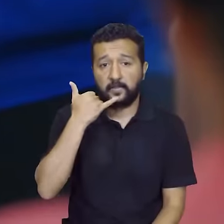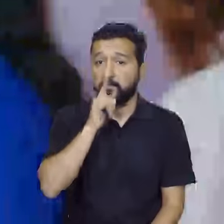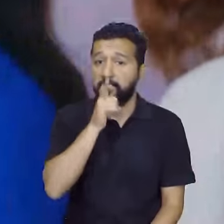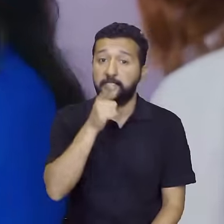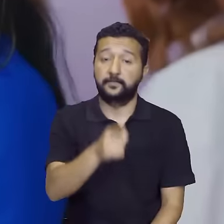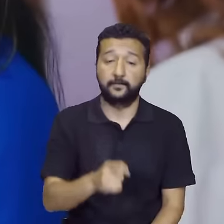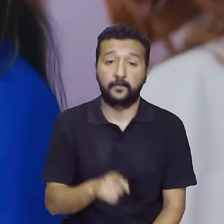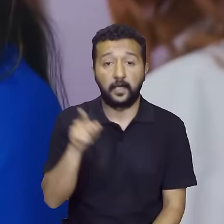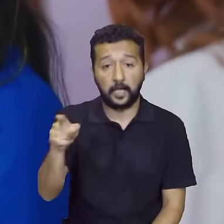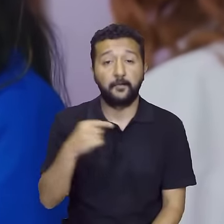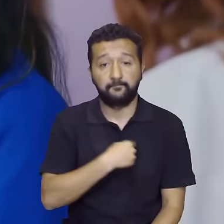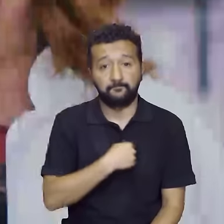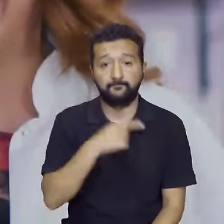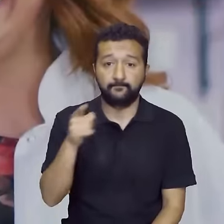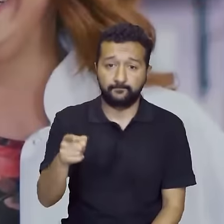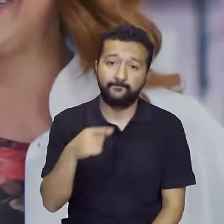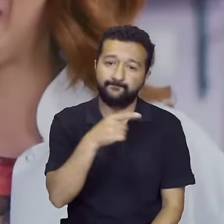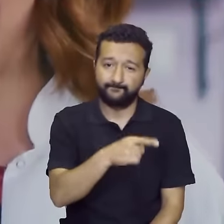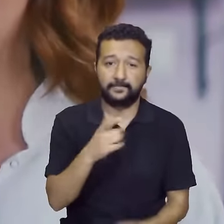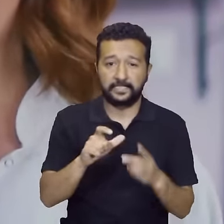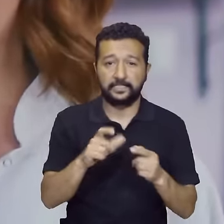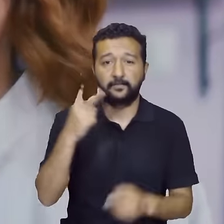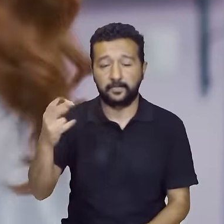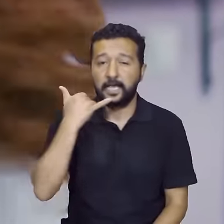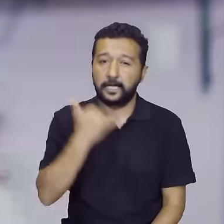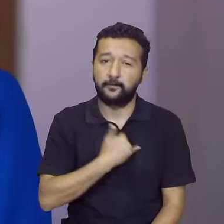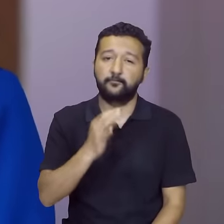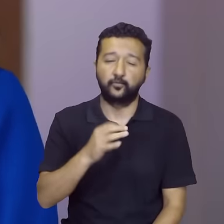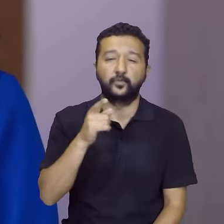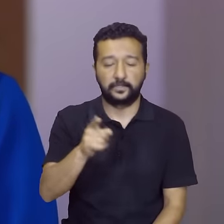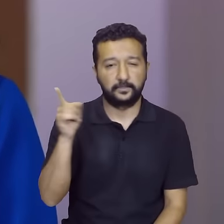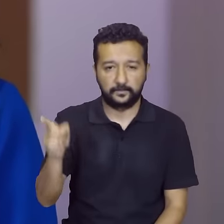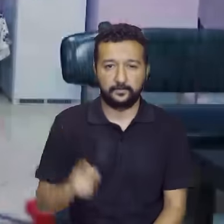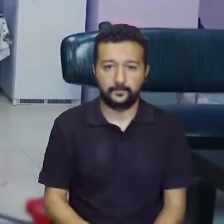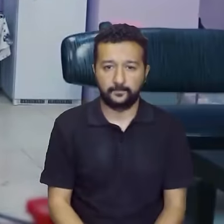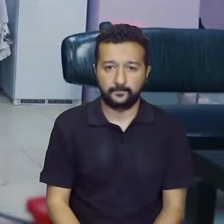mu çalıyor? Ha benim... Ay Şenercim arıyordu.